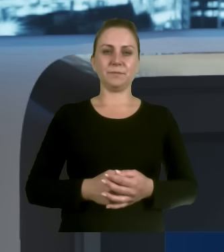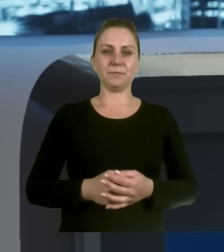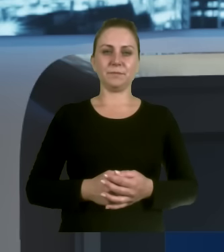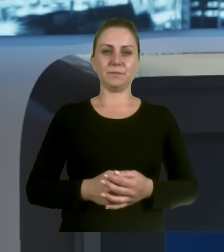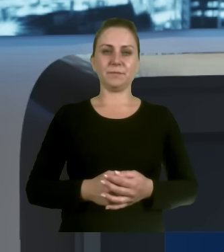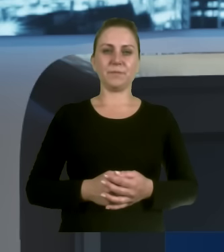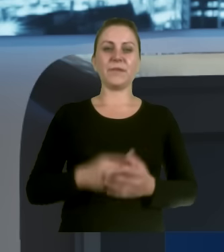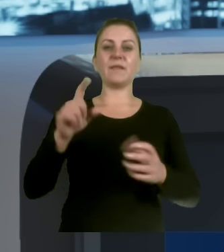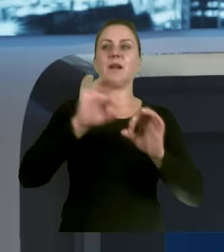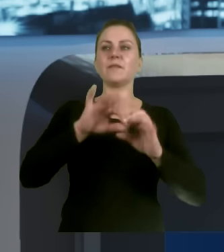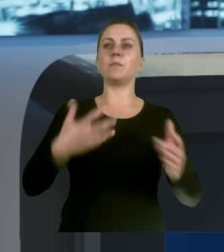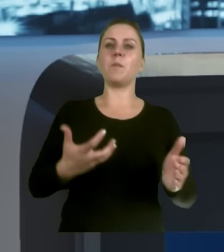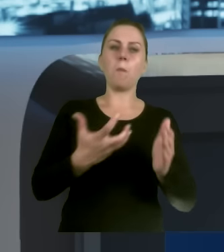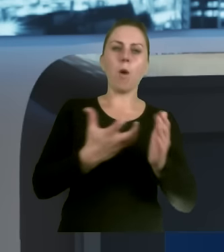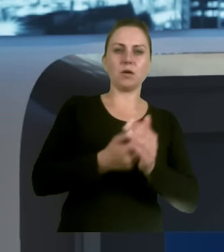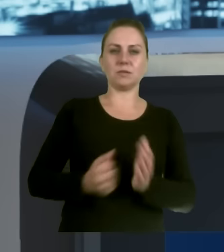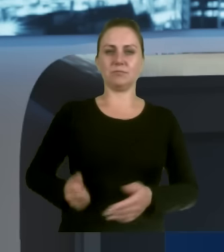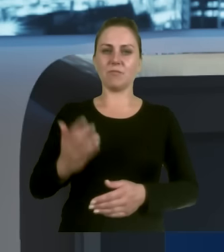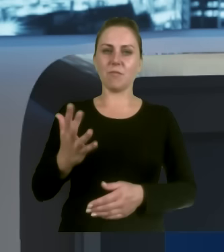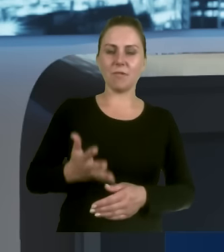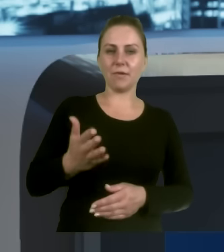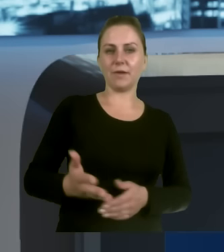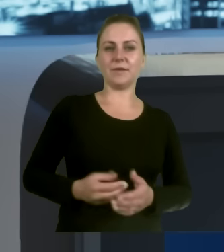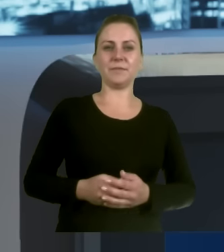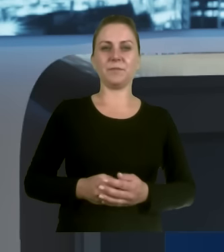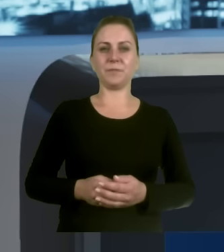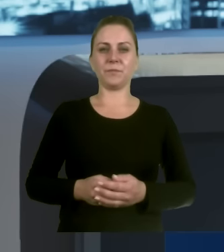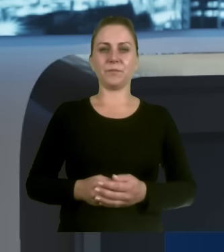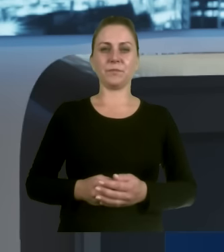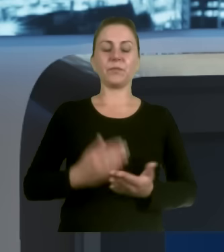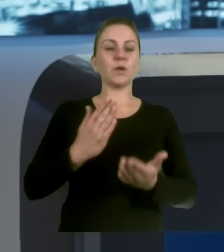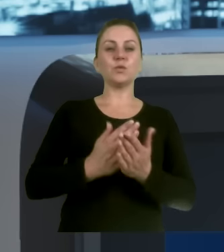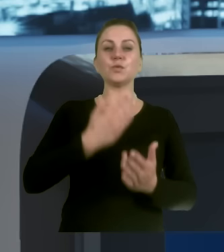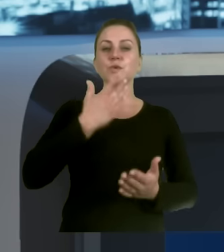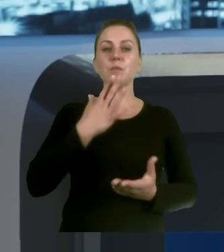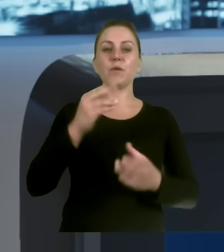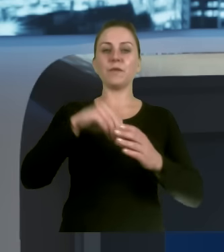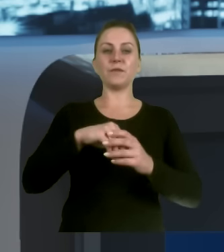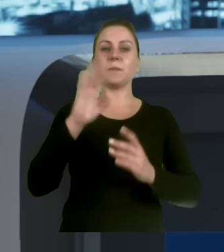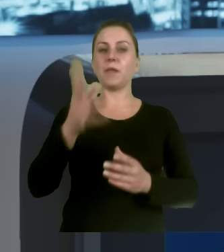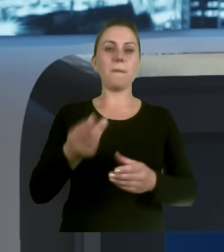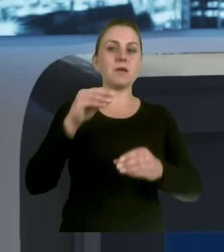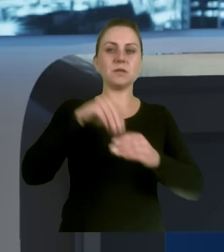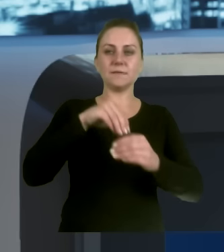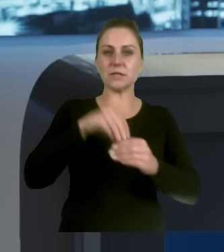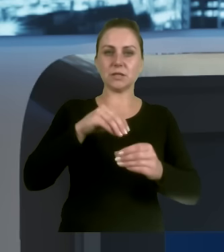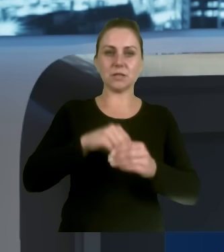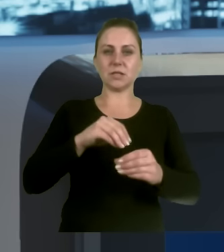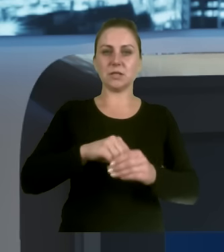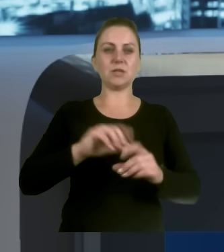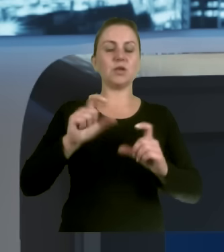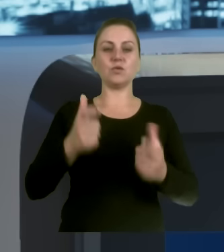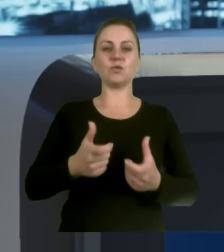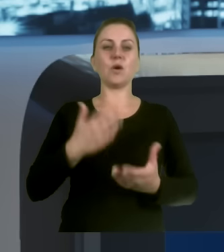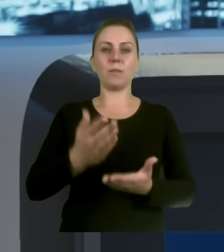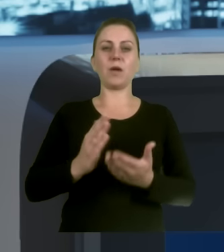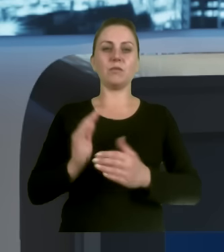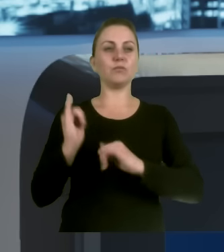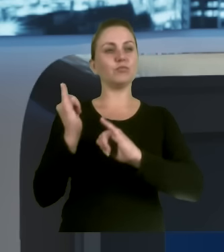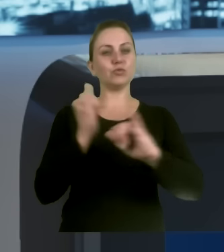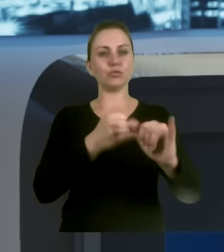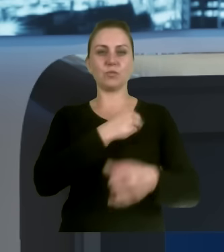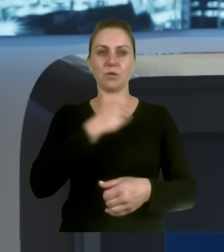porty, kolej, już nie mówiąc o tym, że nie będzie inwestycji, które będą służyłyby Polsce